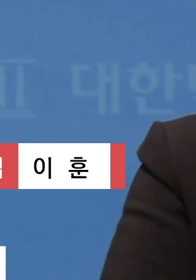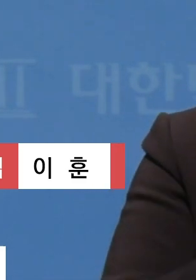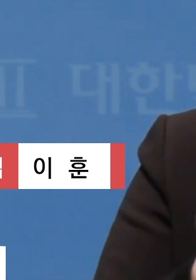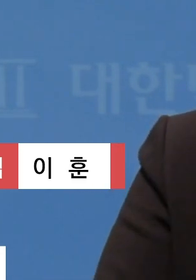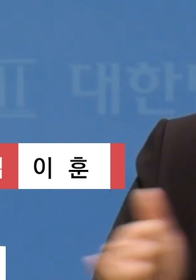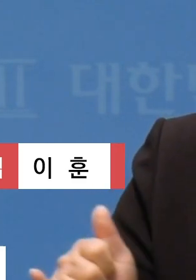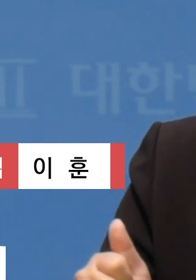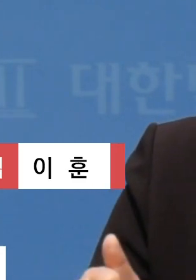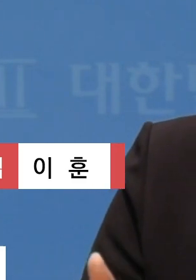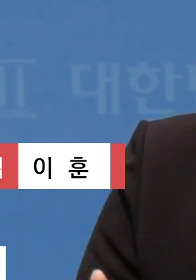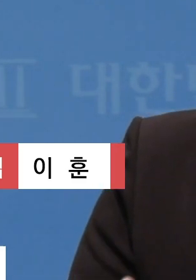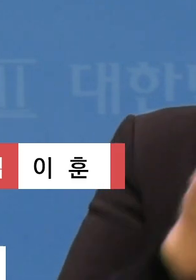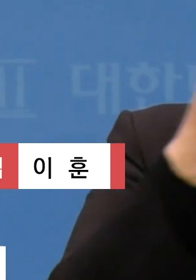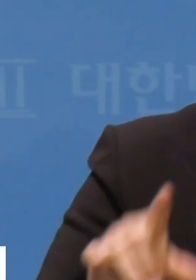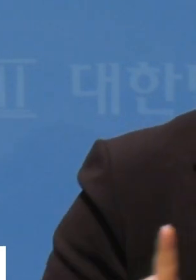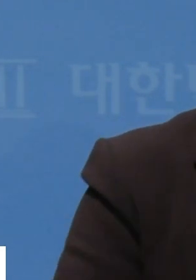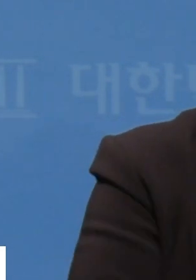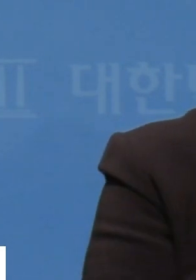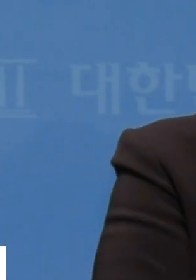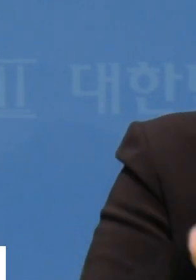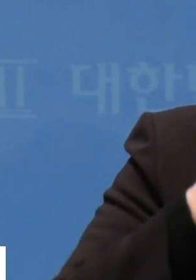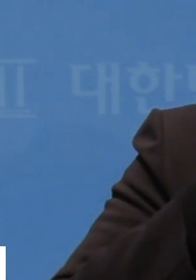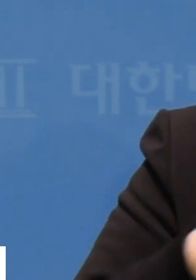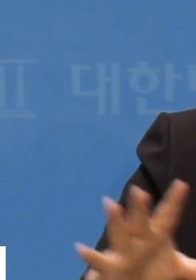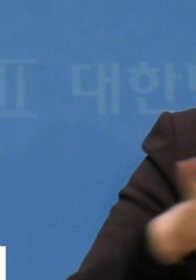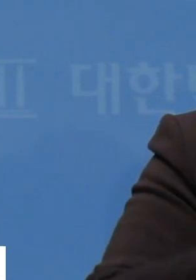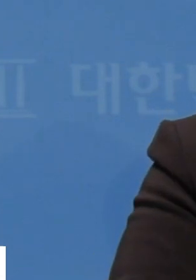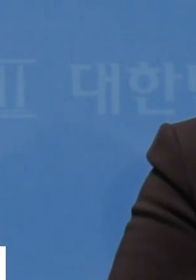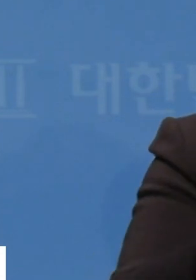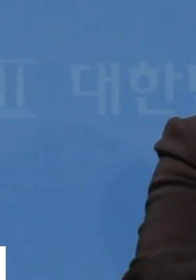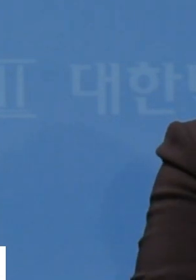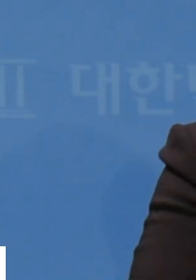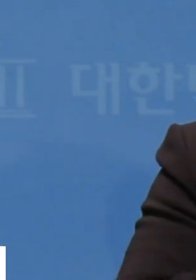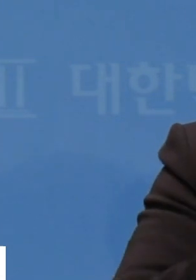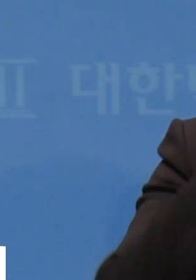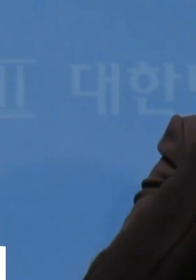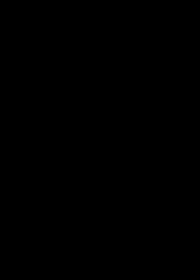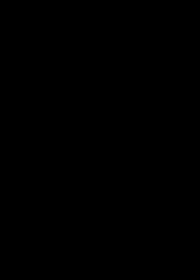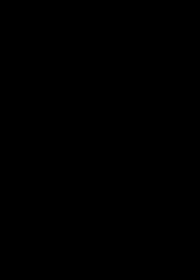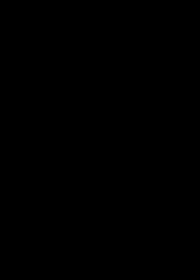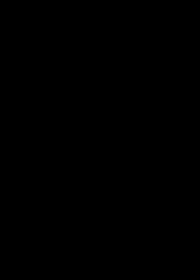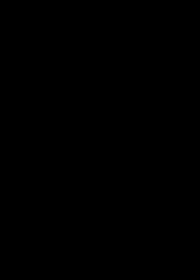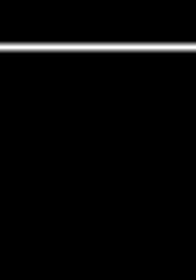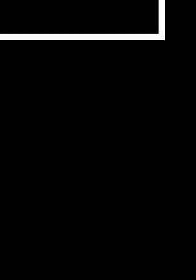한동훈 편에 선 사람들만을 지칭한 것인지 답하기 바랍니다.